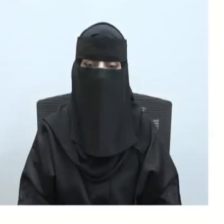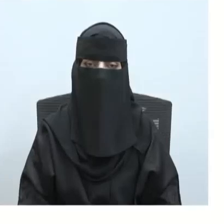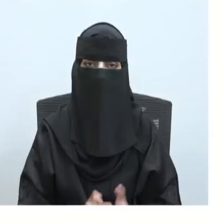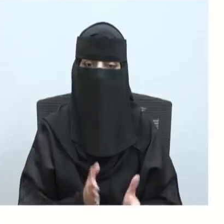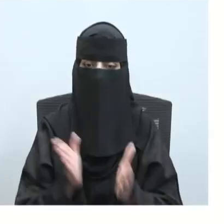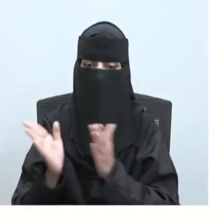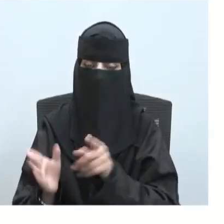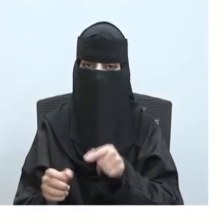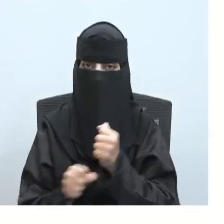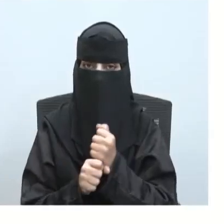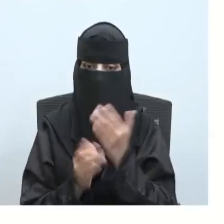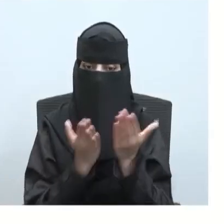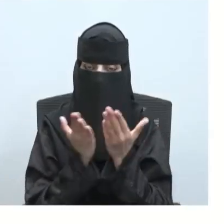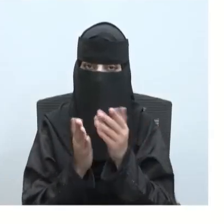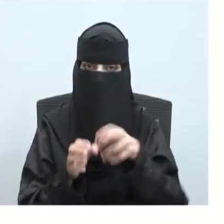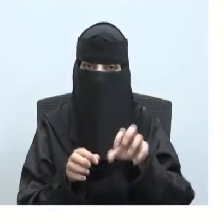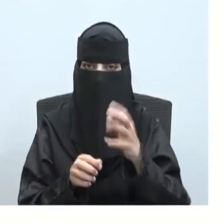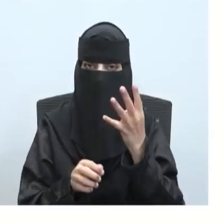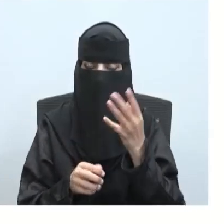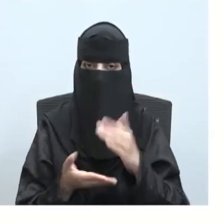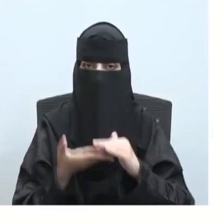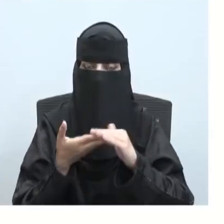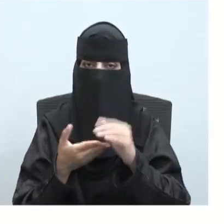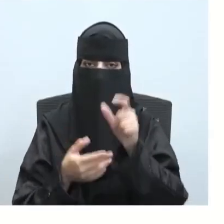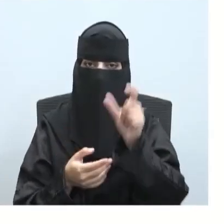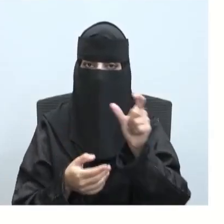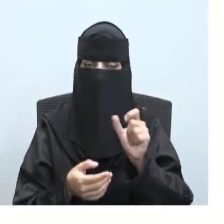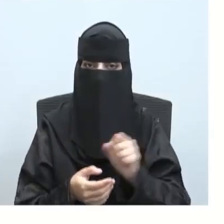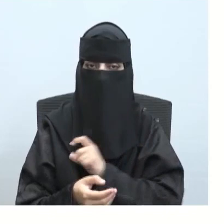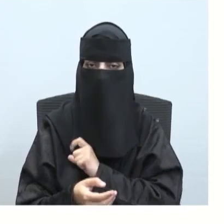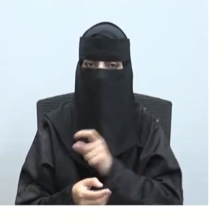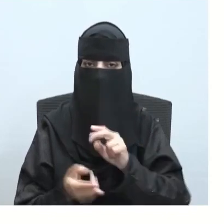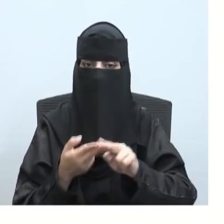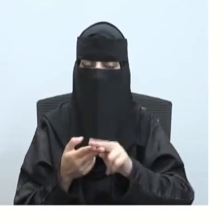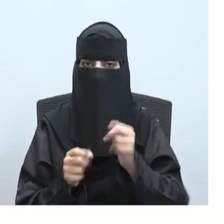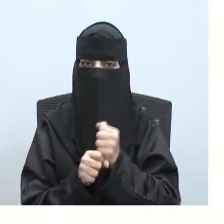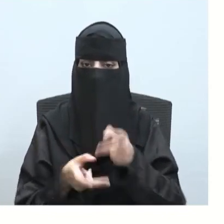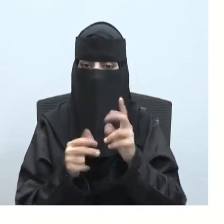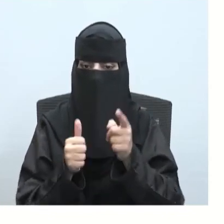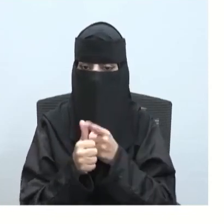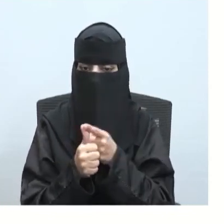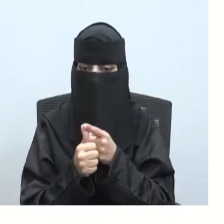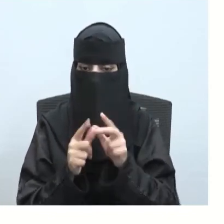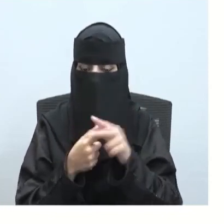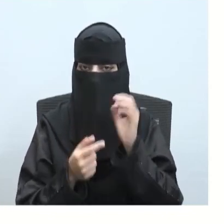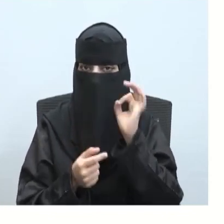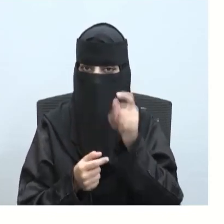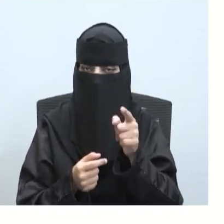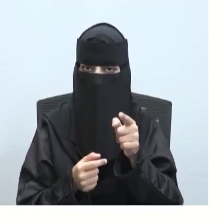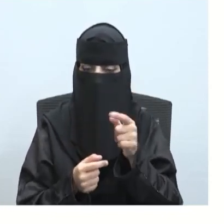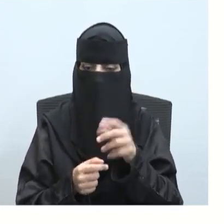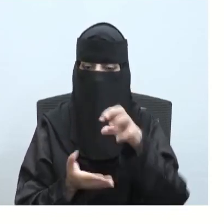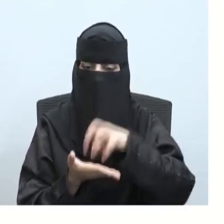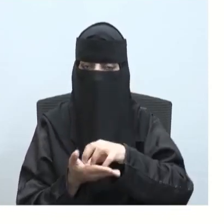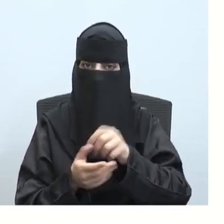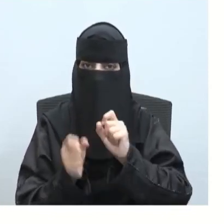إذن الآن سنقوم بمراجعة الوحدة الرابعة لمساعدتك عزيز الطالب في حل المشروع. أولاً، الصناعة الذكية، حيث